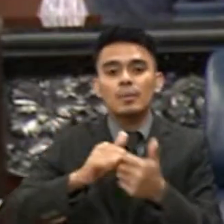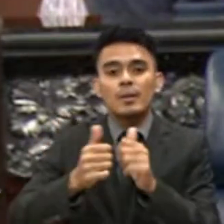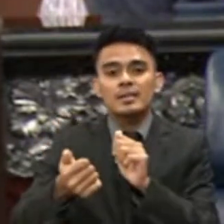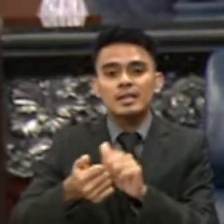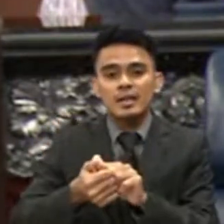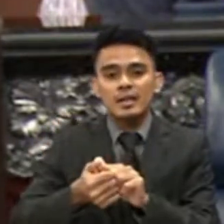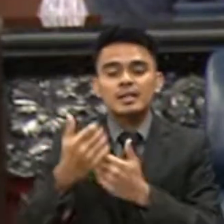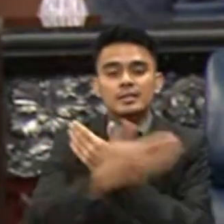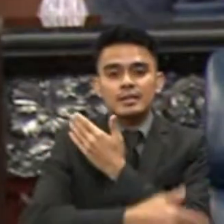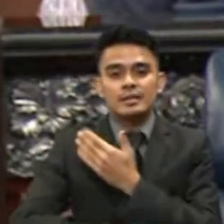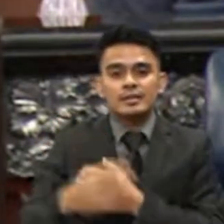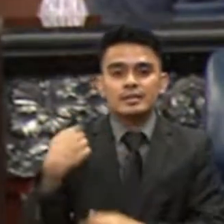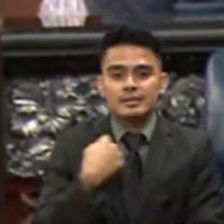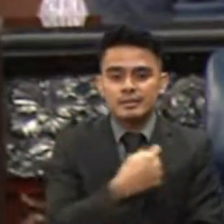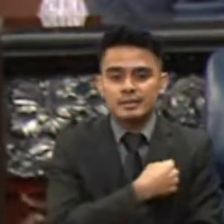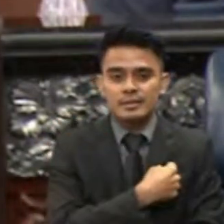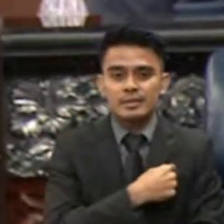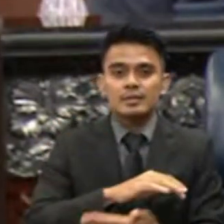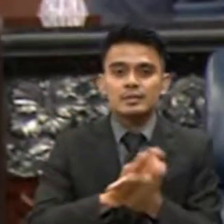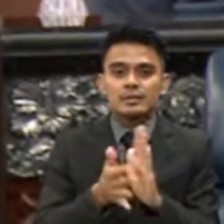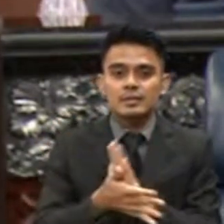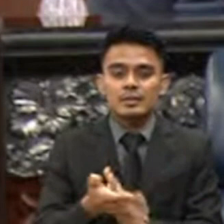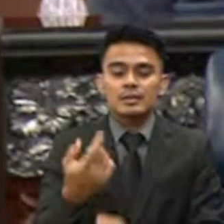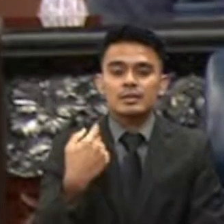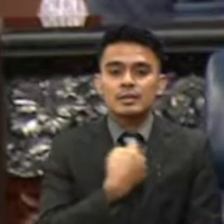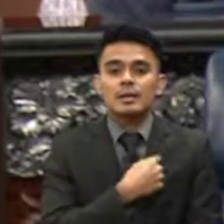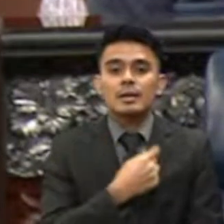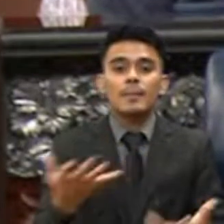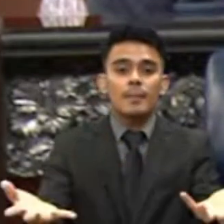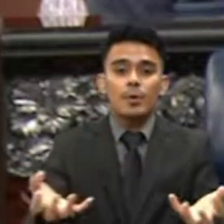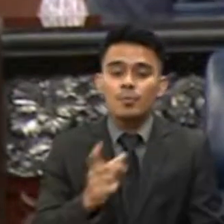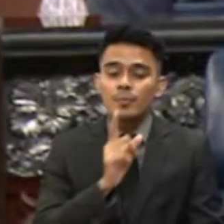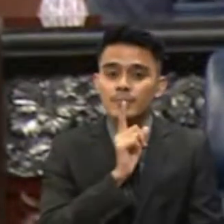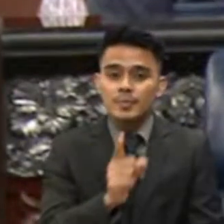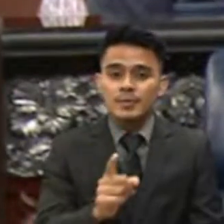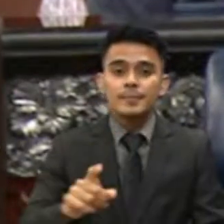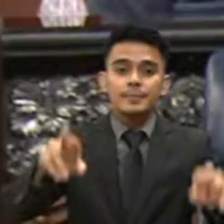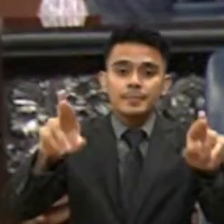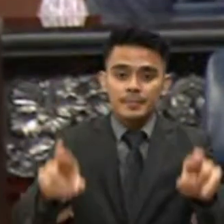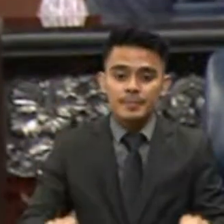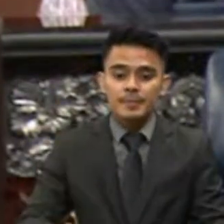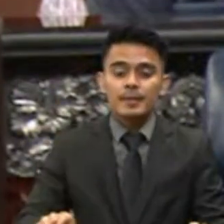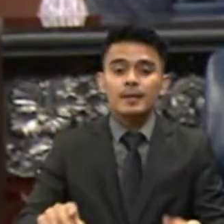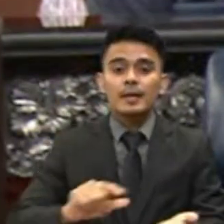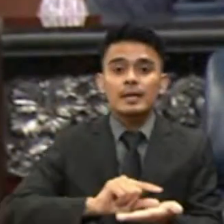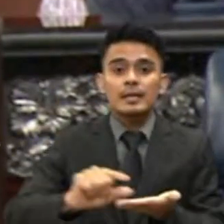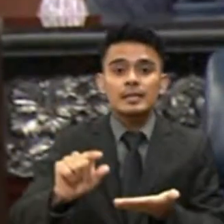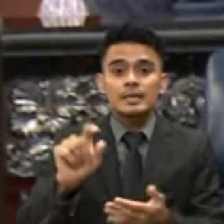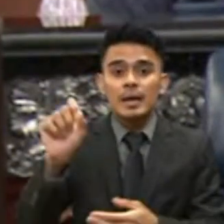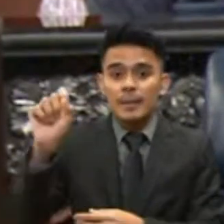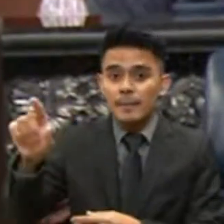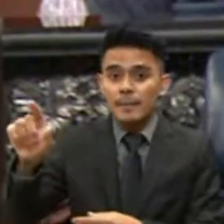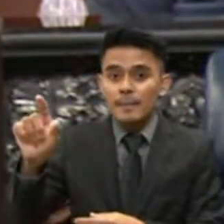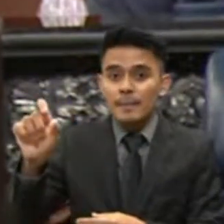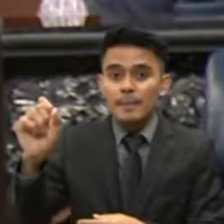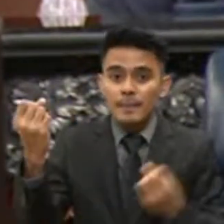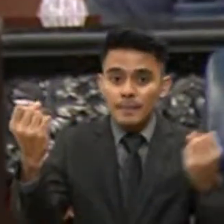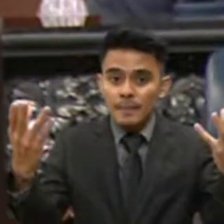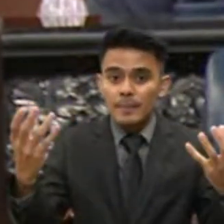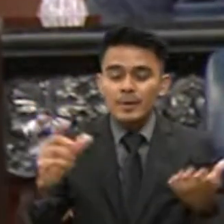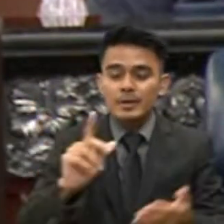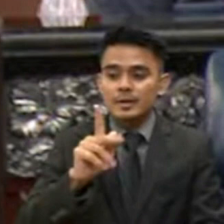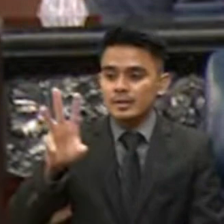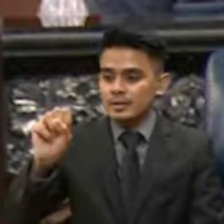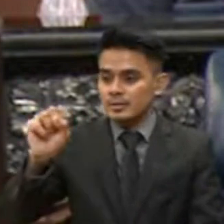negara kita maka kita ingin pastikan bahwa rakyat berpendapatan tinggi maka kita diberi